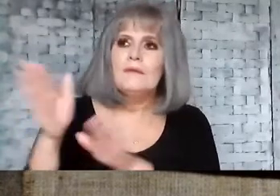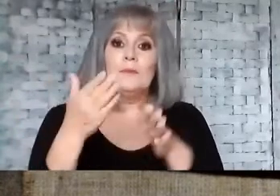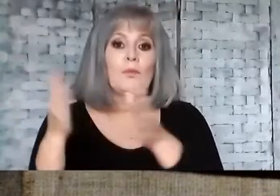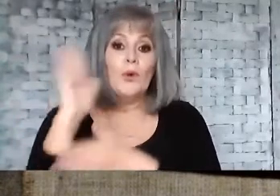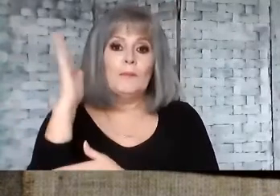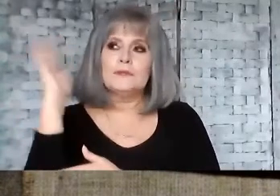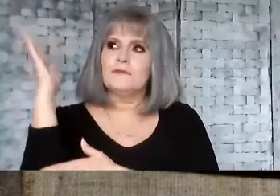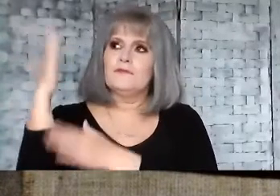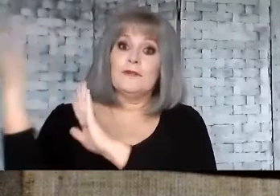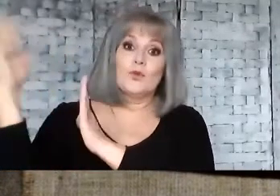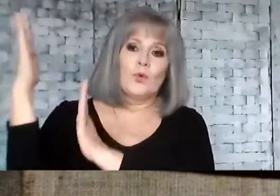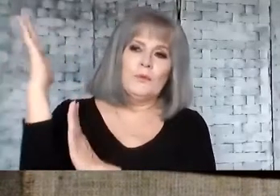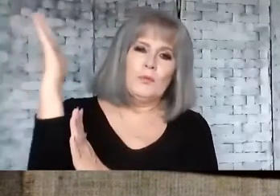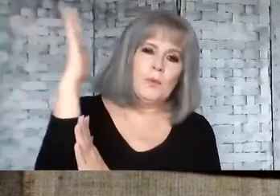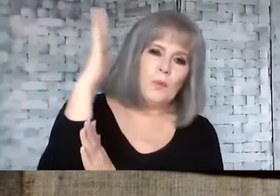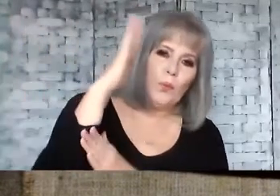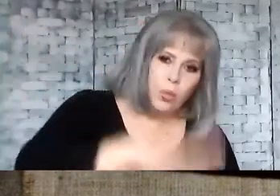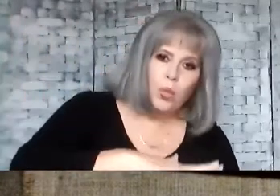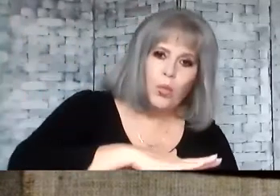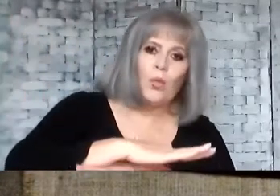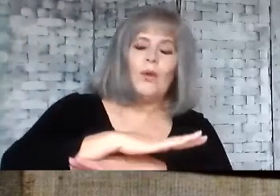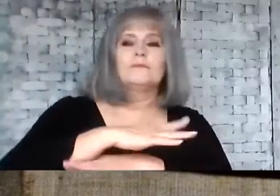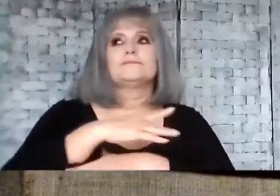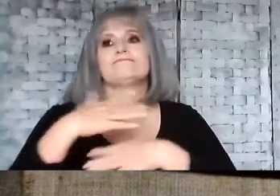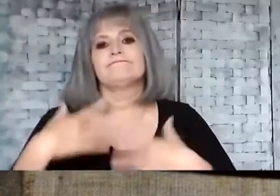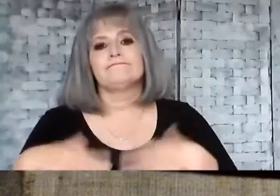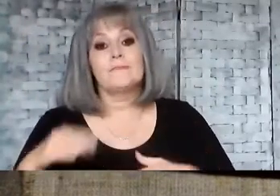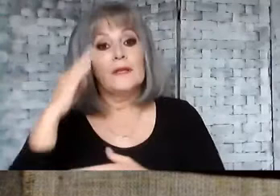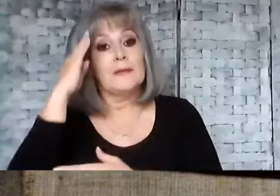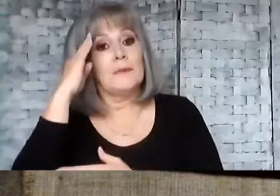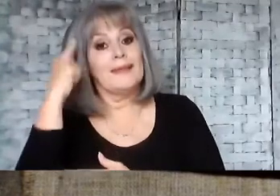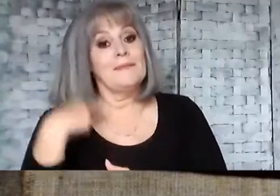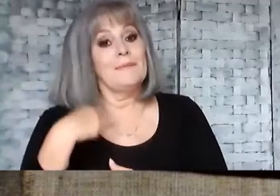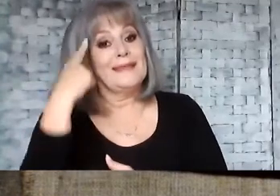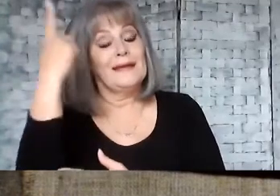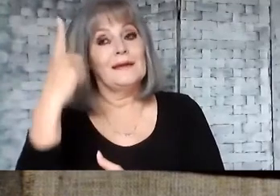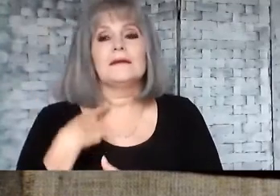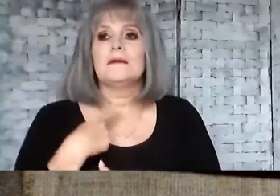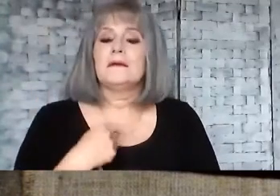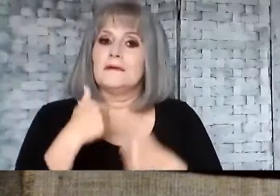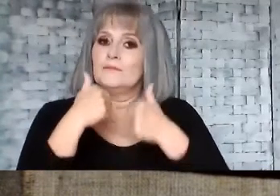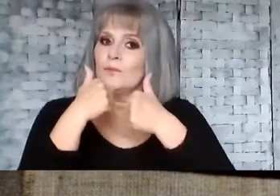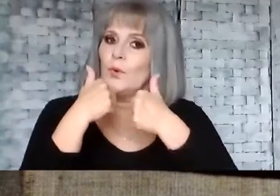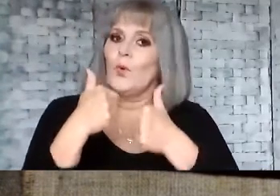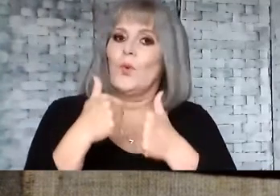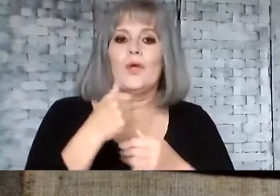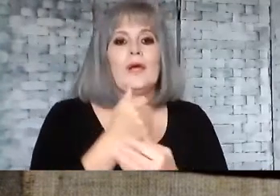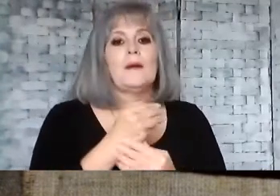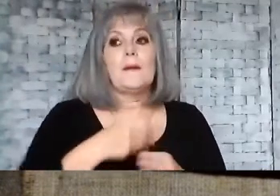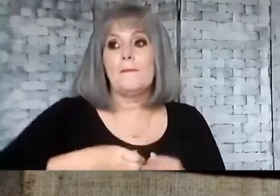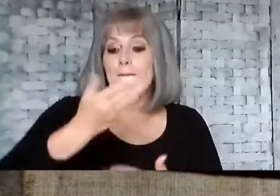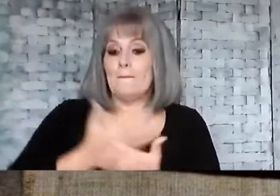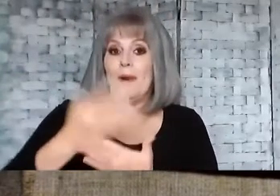die boompies het plat gewaai. En dit het my laat dink aan regte plante, en aan groei,